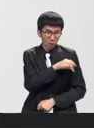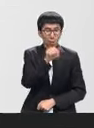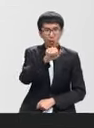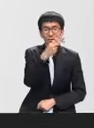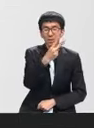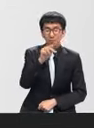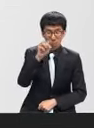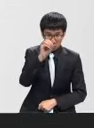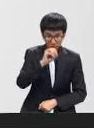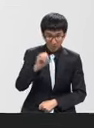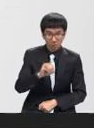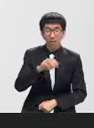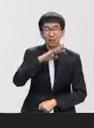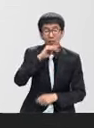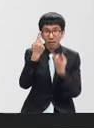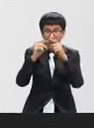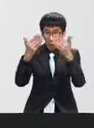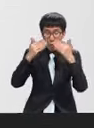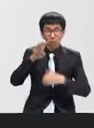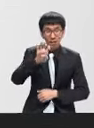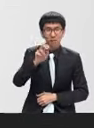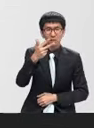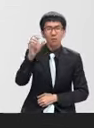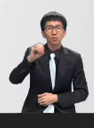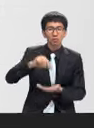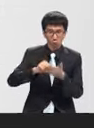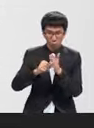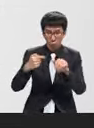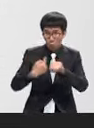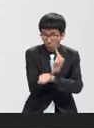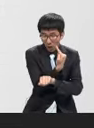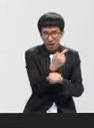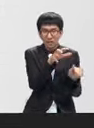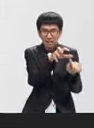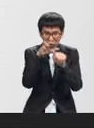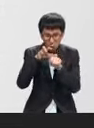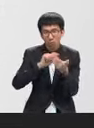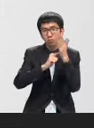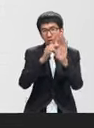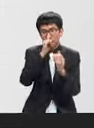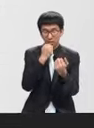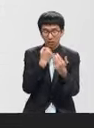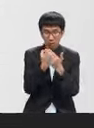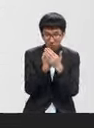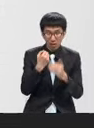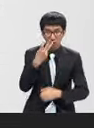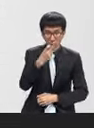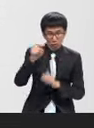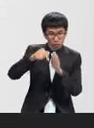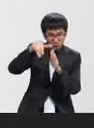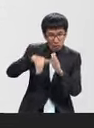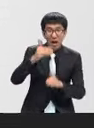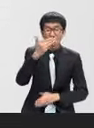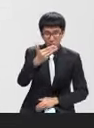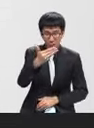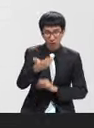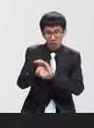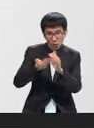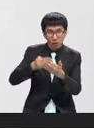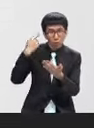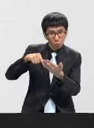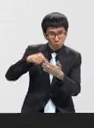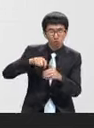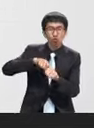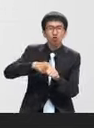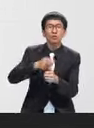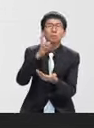연세대는 47% 이상의 문제를 고교 교육과정 밖에서 출제해 주요 대학 13곳 가운데 9곳이 선행교육 규제법을 어긴